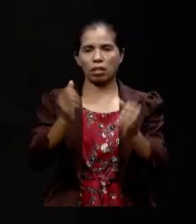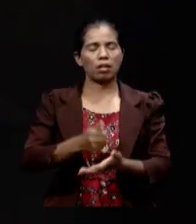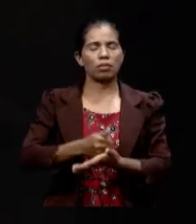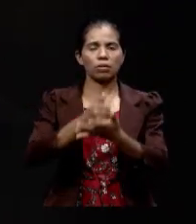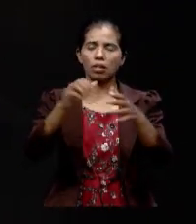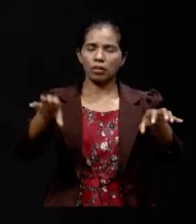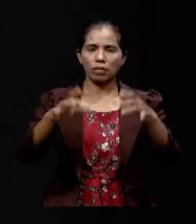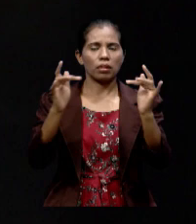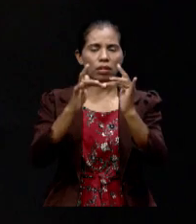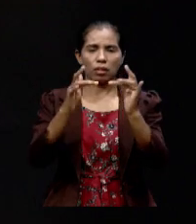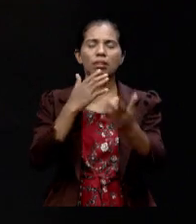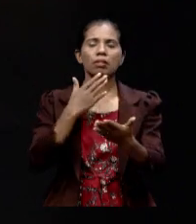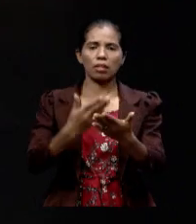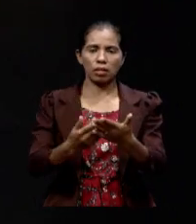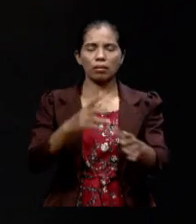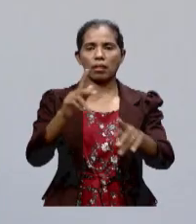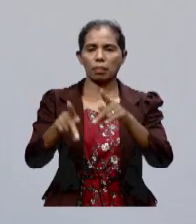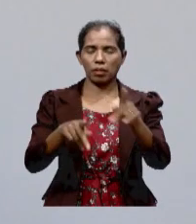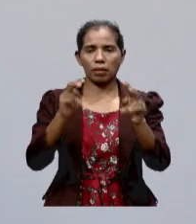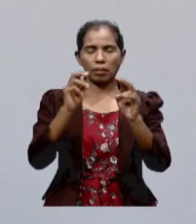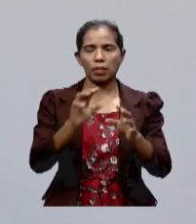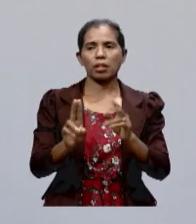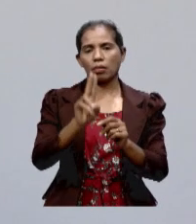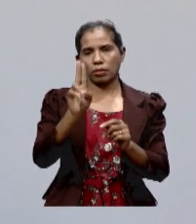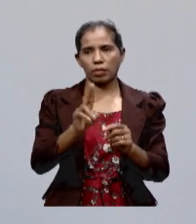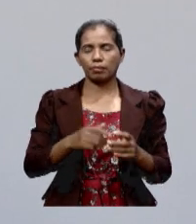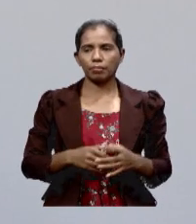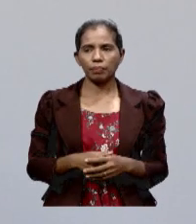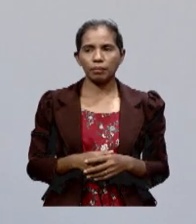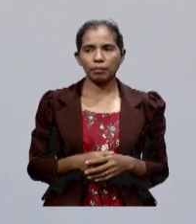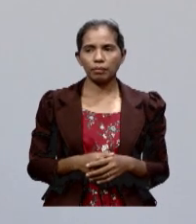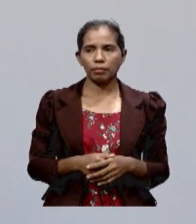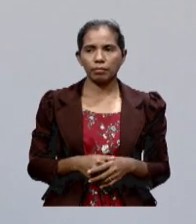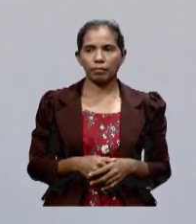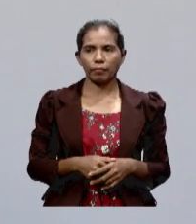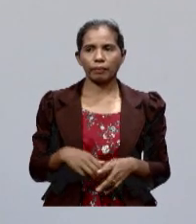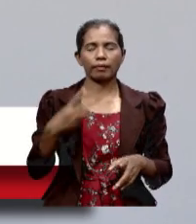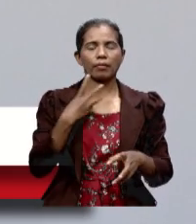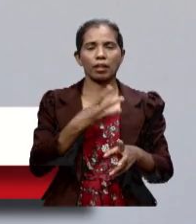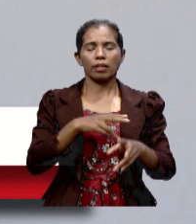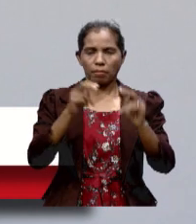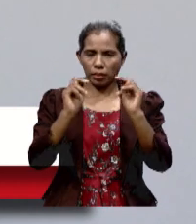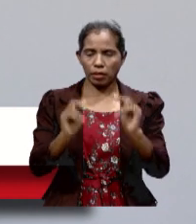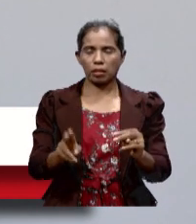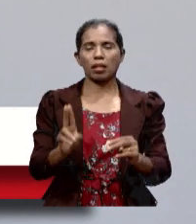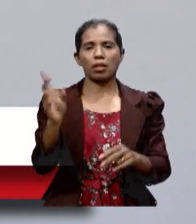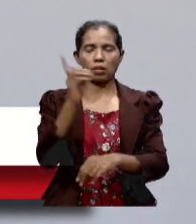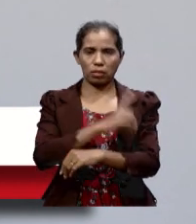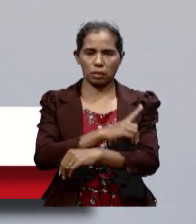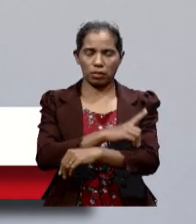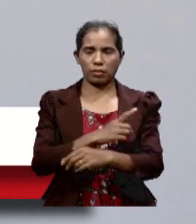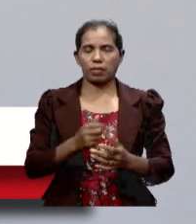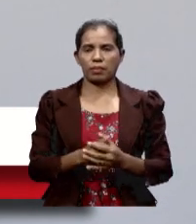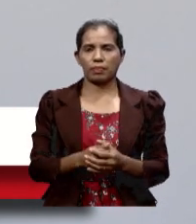serviço internet nebe dia ba consumidor sira. Instrumento ira, nebe... ita precisa lolor